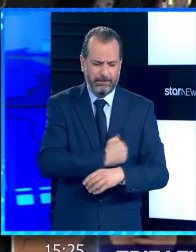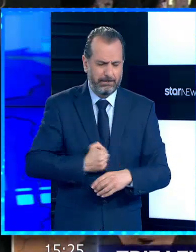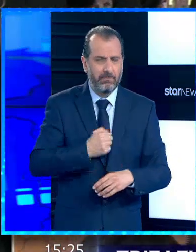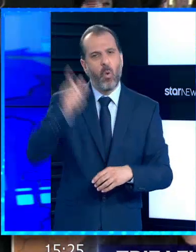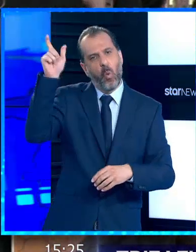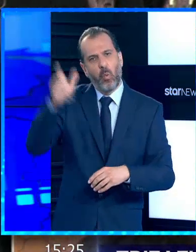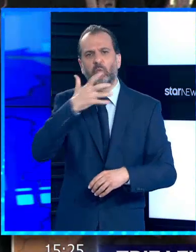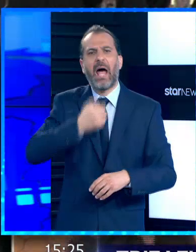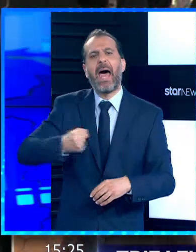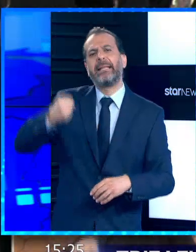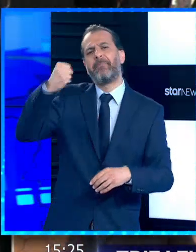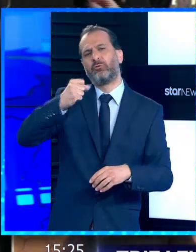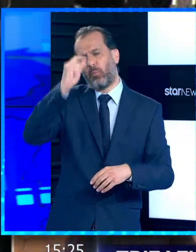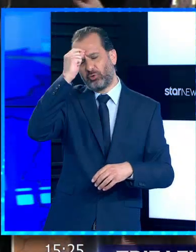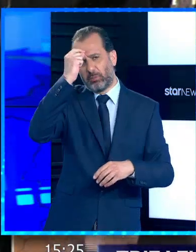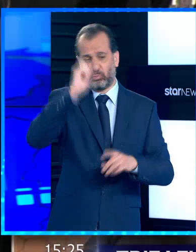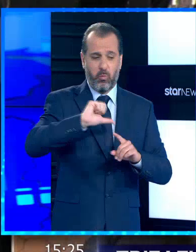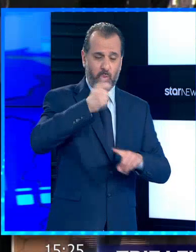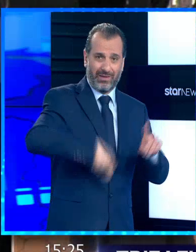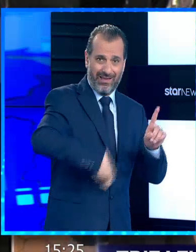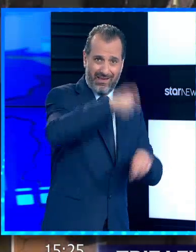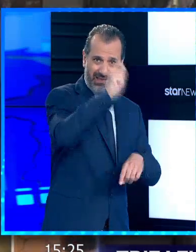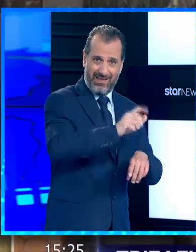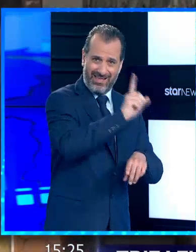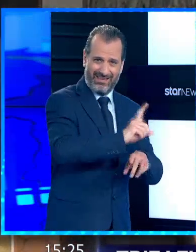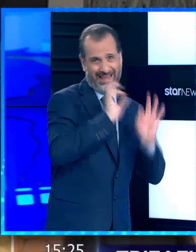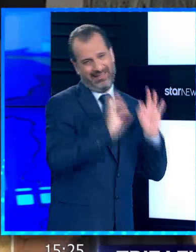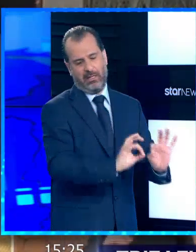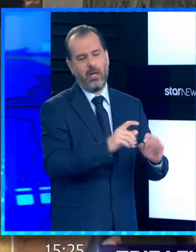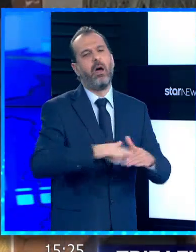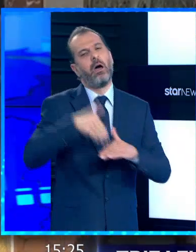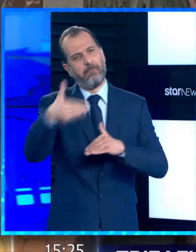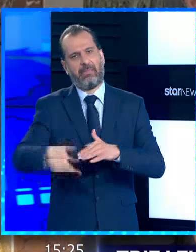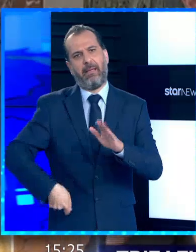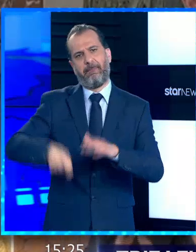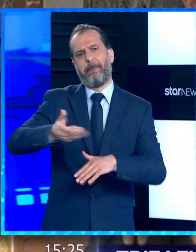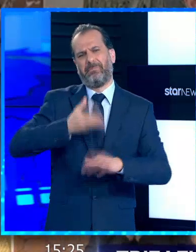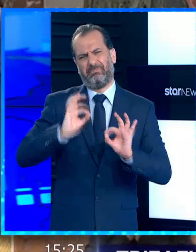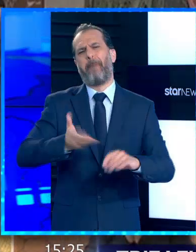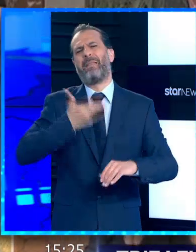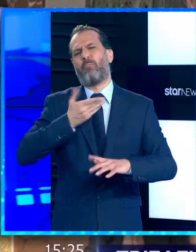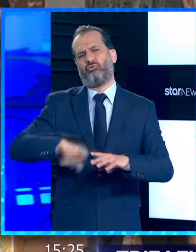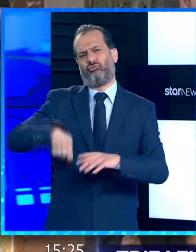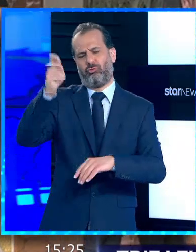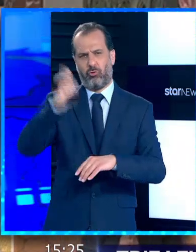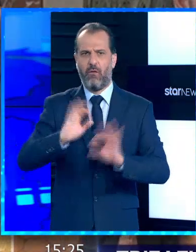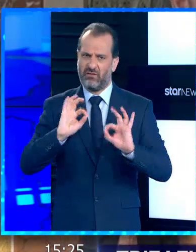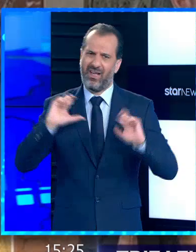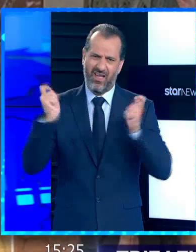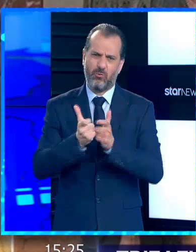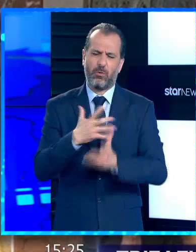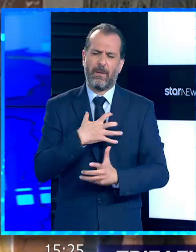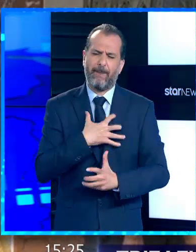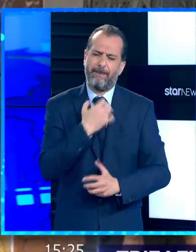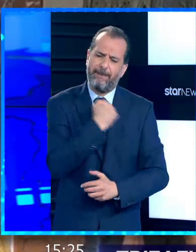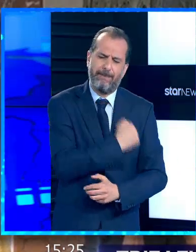Αρχιεπίσκοπος Ιερώνυμος αμέσως μετά την Κυριακάτικη λειτουργία τέλεσε τρισάγιο στη μνήμη του, με τον πόνο να παραμένει ανίποτος για τις οικογένειες των θυμάτων. Εν τω